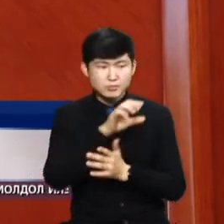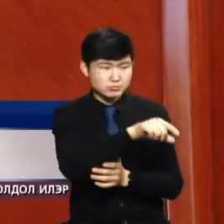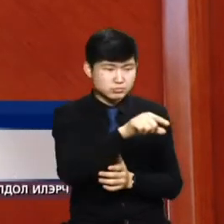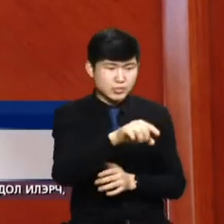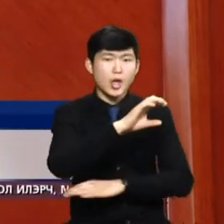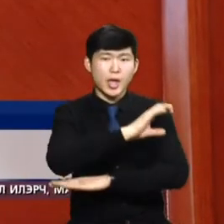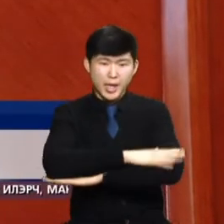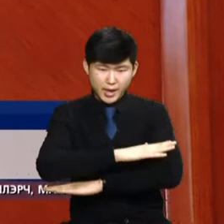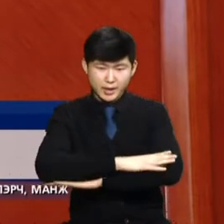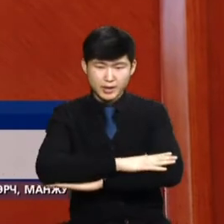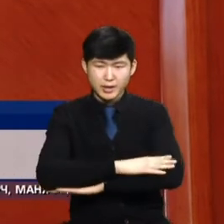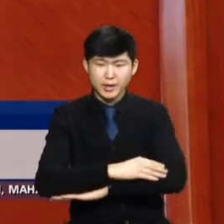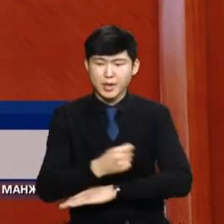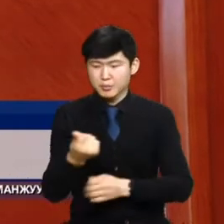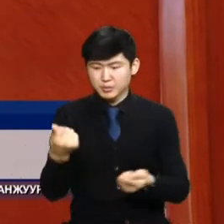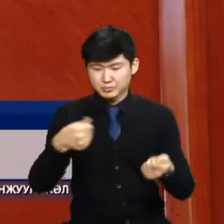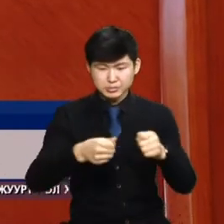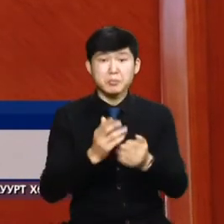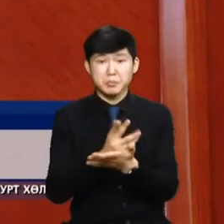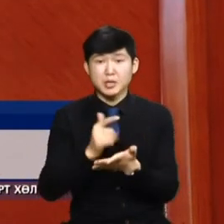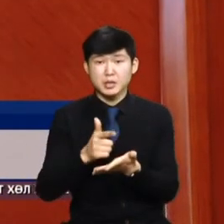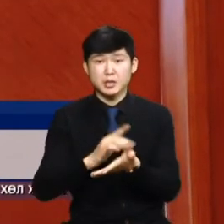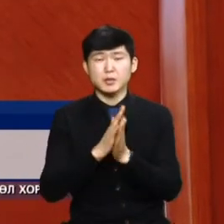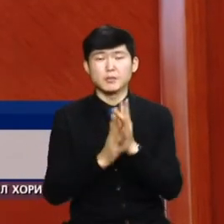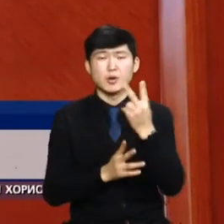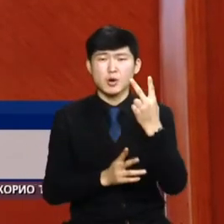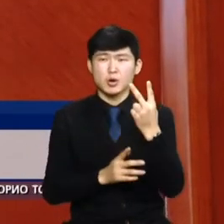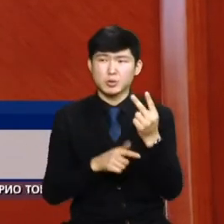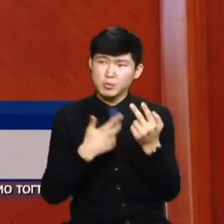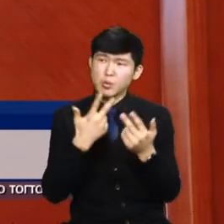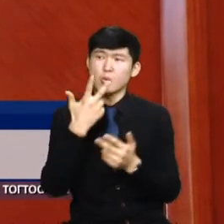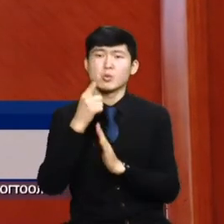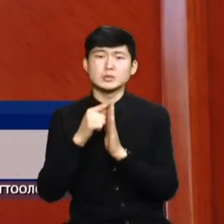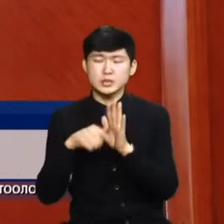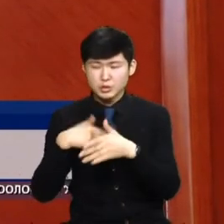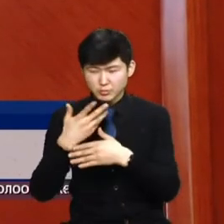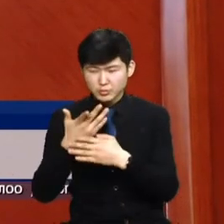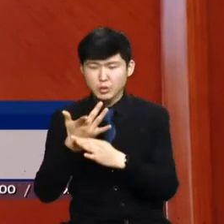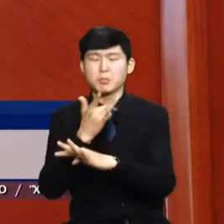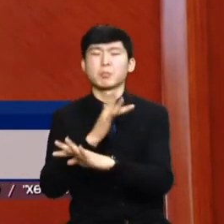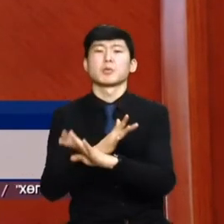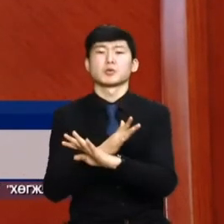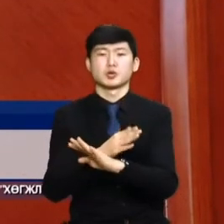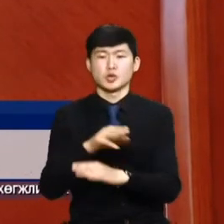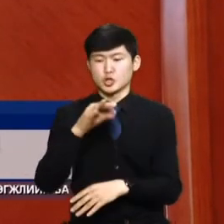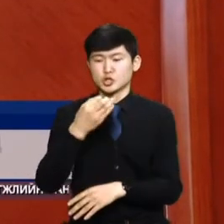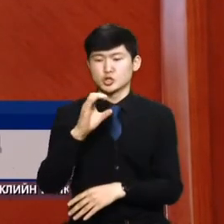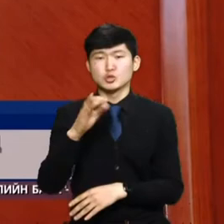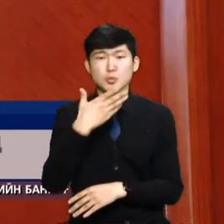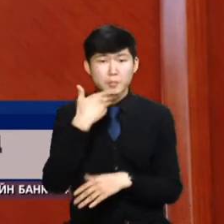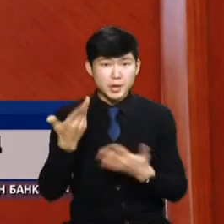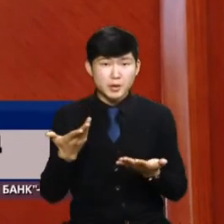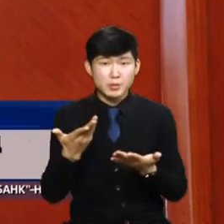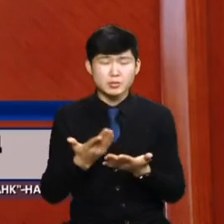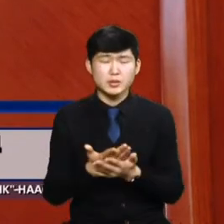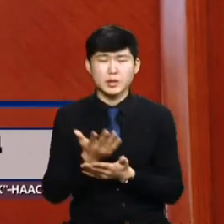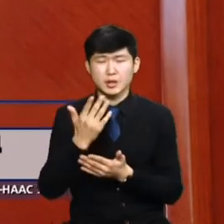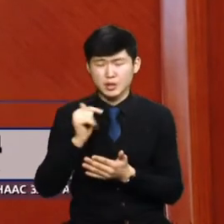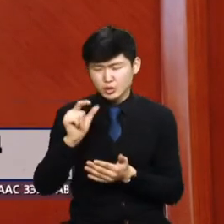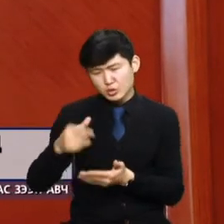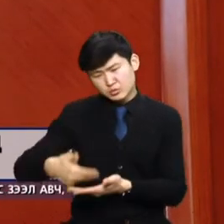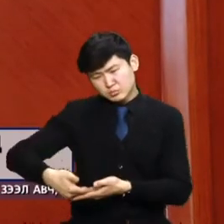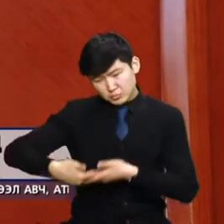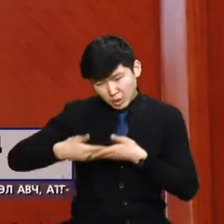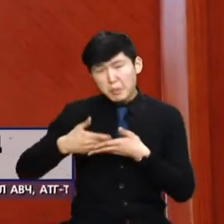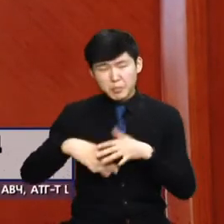байршуулад ангиас ингээд дундаа өрх хандив босгоо явж идэг. А тэгээд 2-3 сар болчиход нөгөө юу нэг зогсчихдгоо төсөв байхгүй. А тэрээс баг зэргийн